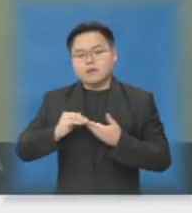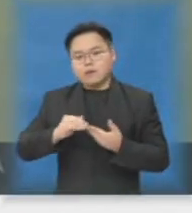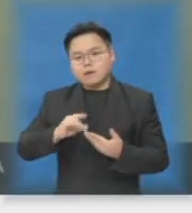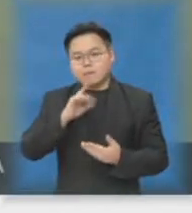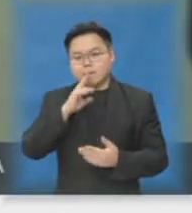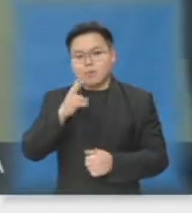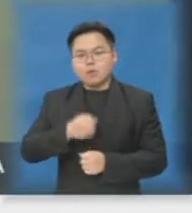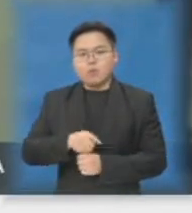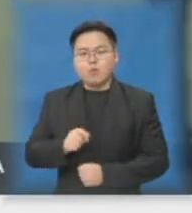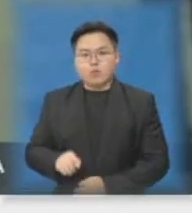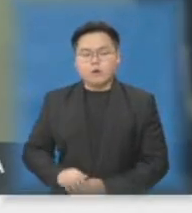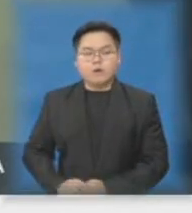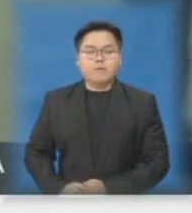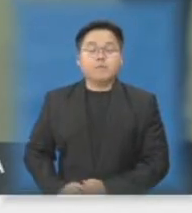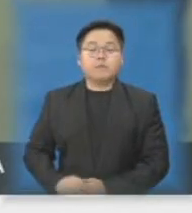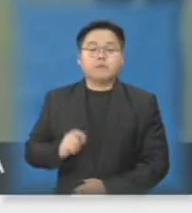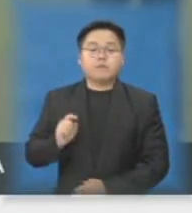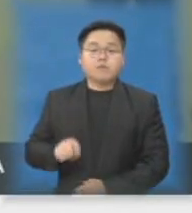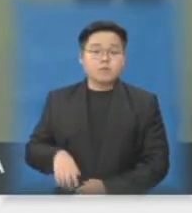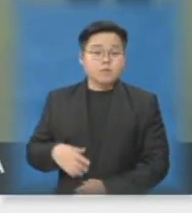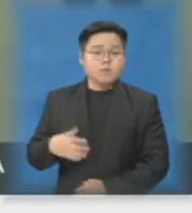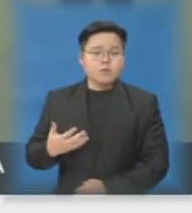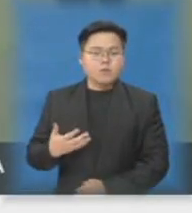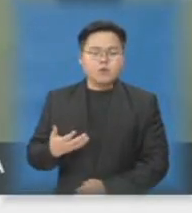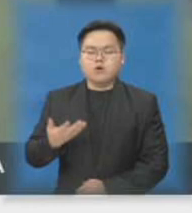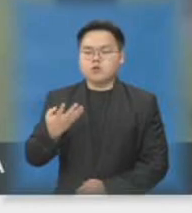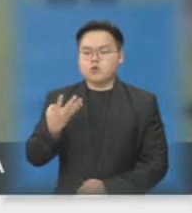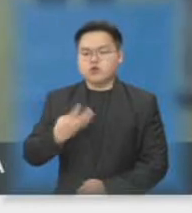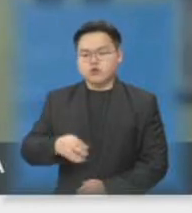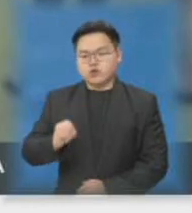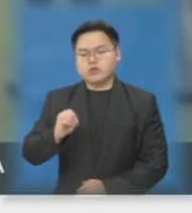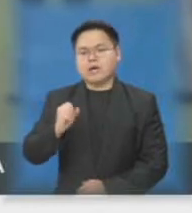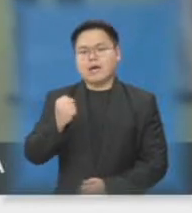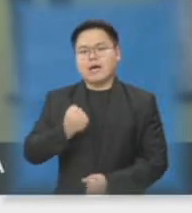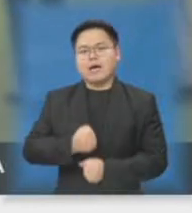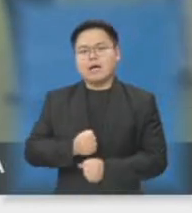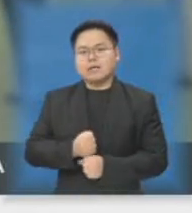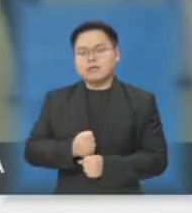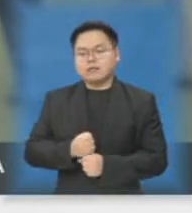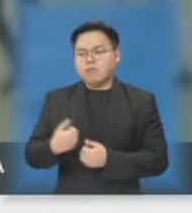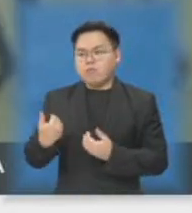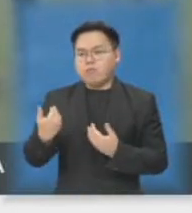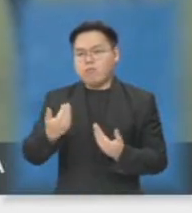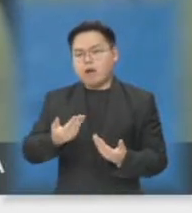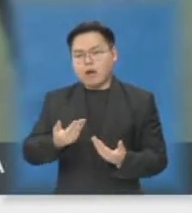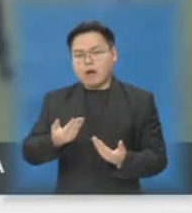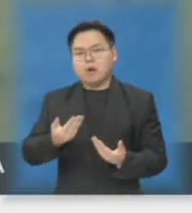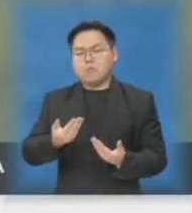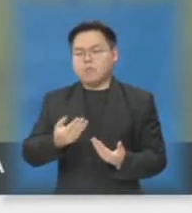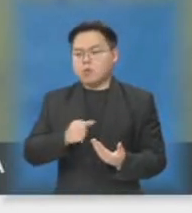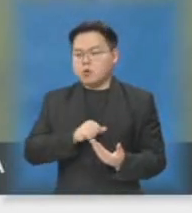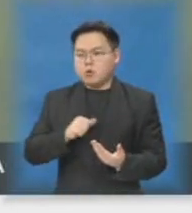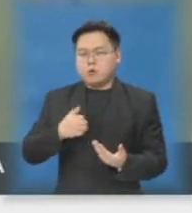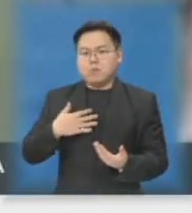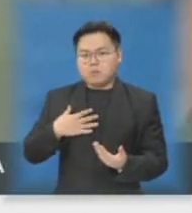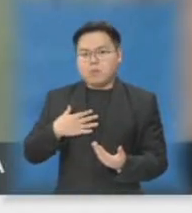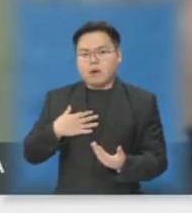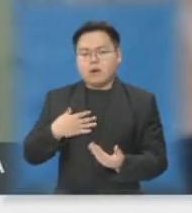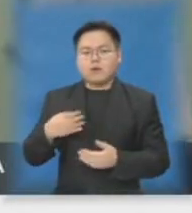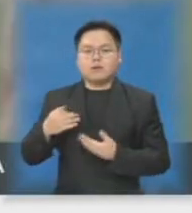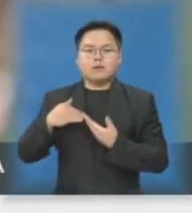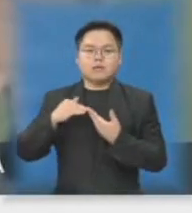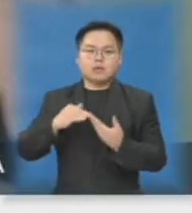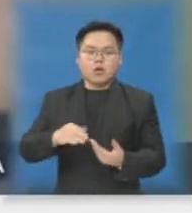байна. За өнөөдрийн үйл ажиллагаанд 40 орчим ажил олгогч нар өөрийнхөө байгууллагын сайн цагийн ажлыг танилцуулахаас